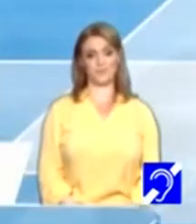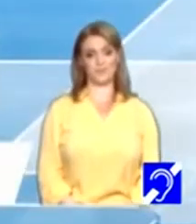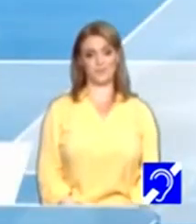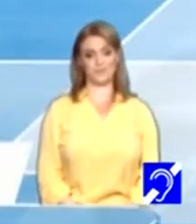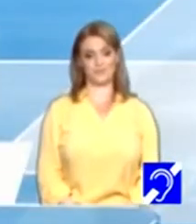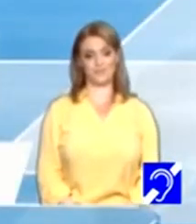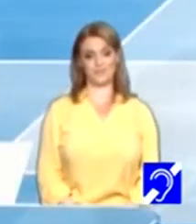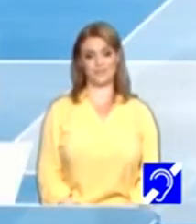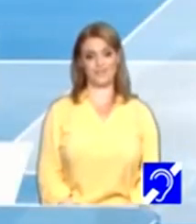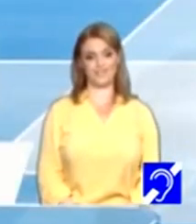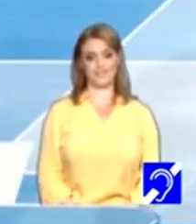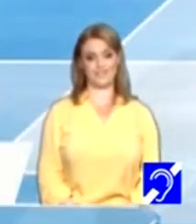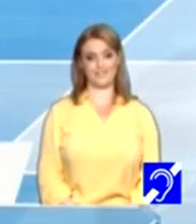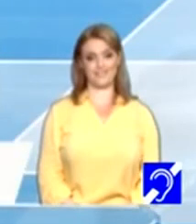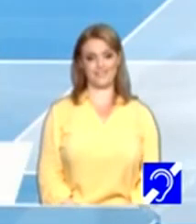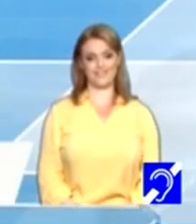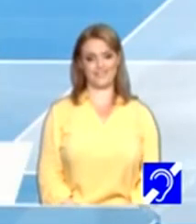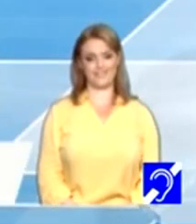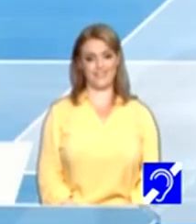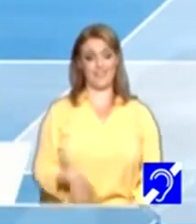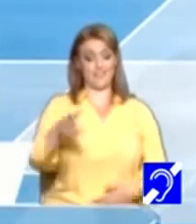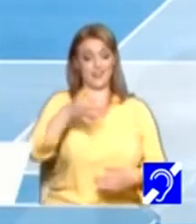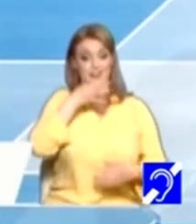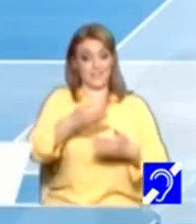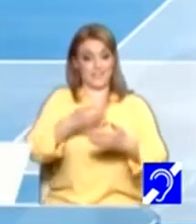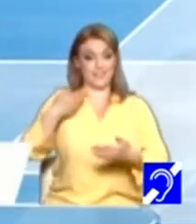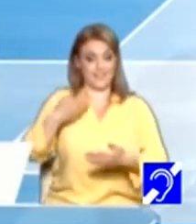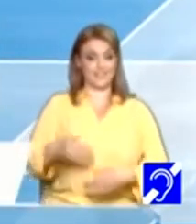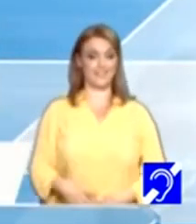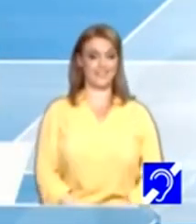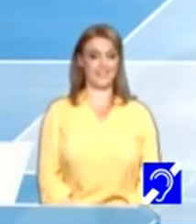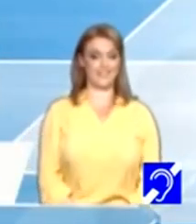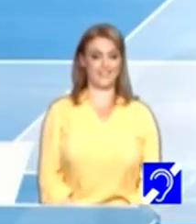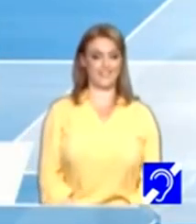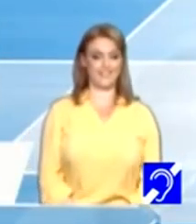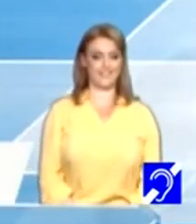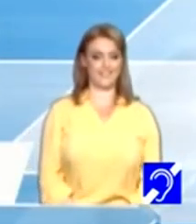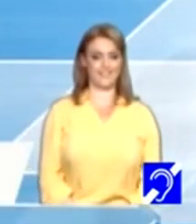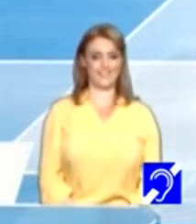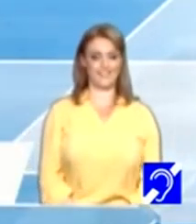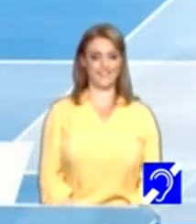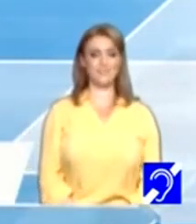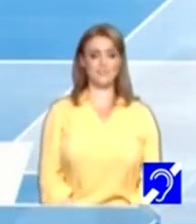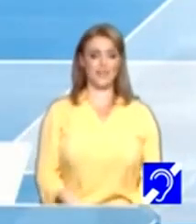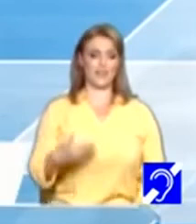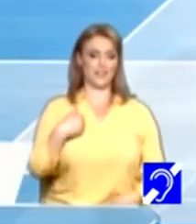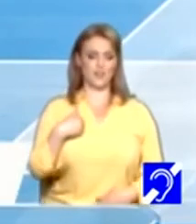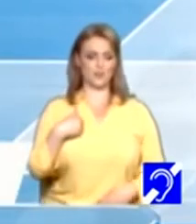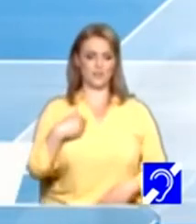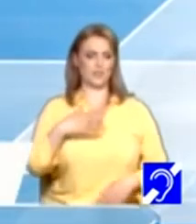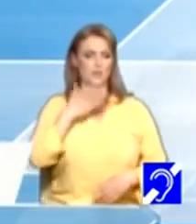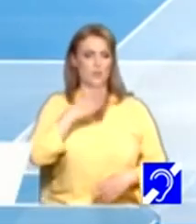Asta e chiar un record, ați terminat cu 2 secunde mai devreme. Sunt femeie care nu prea vrea, iubește să vorbească